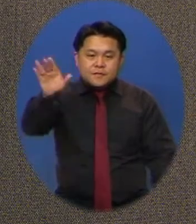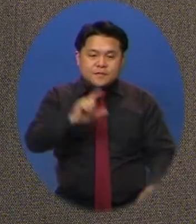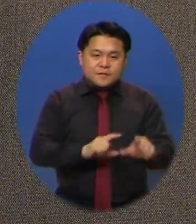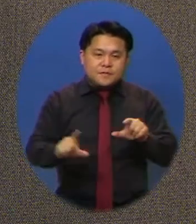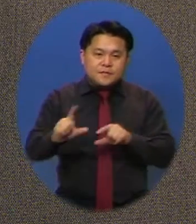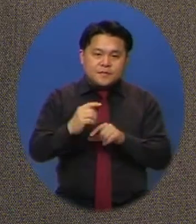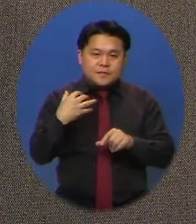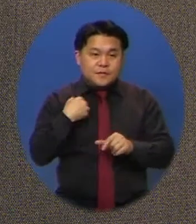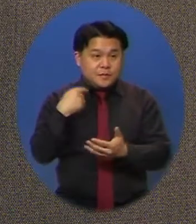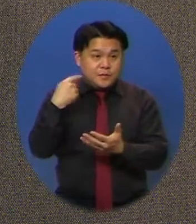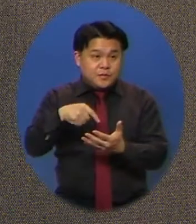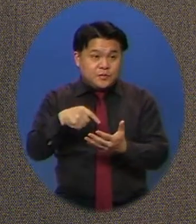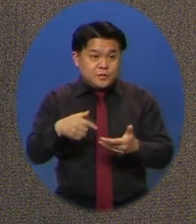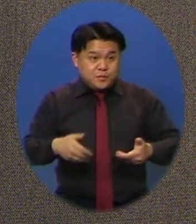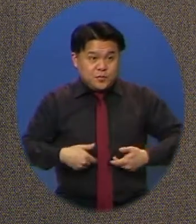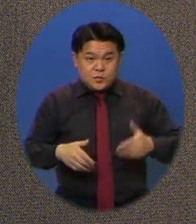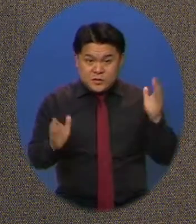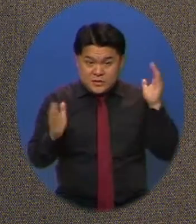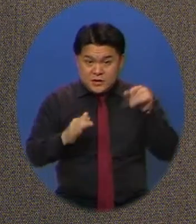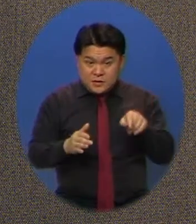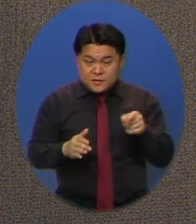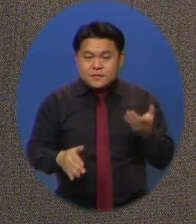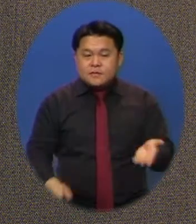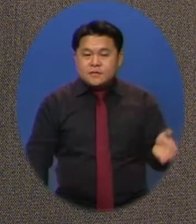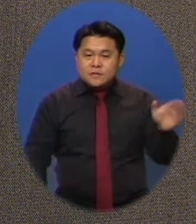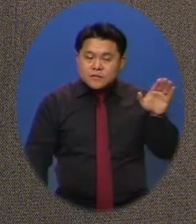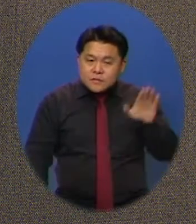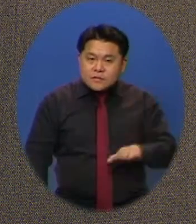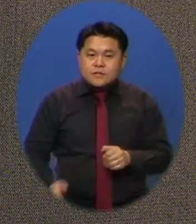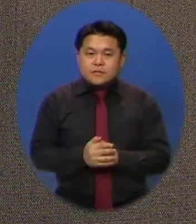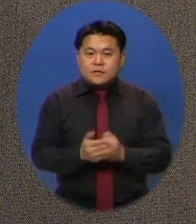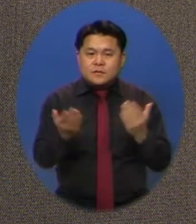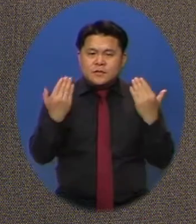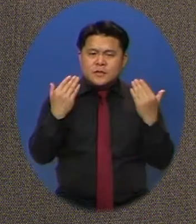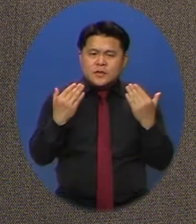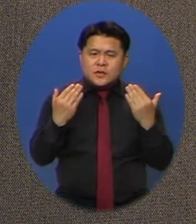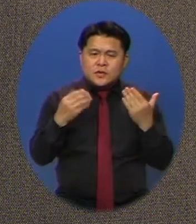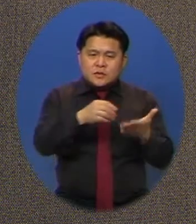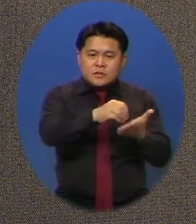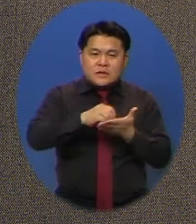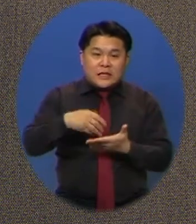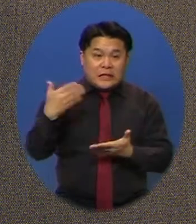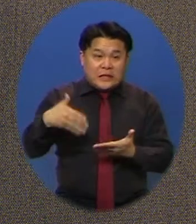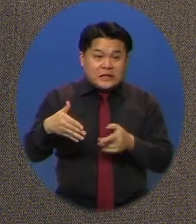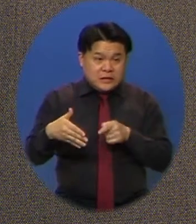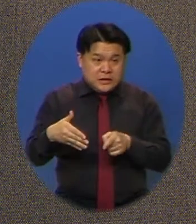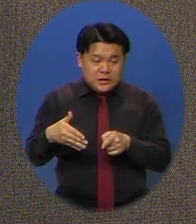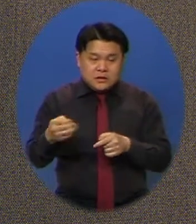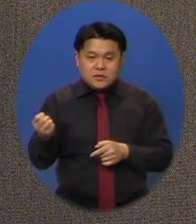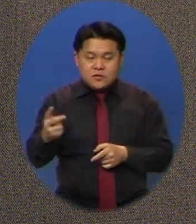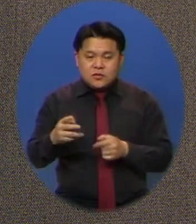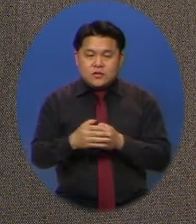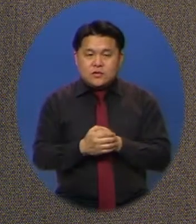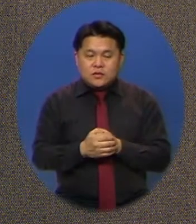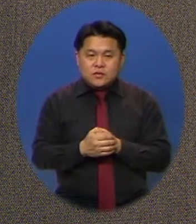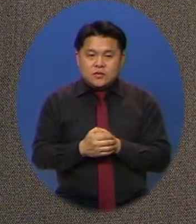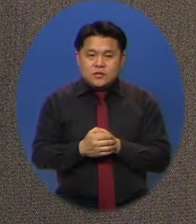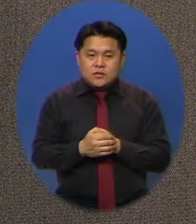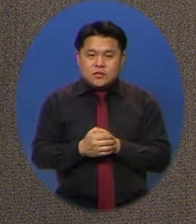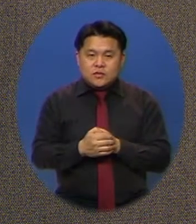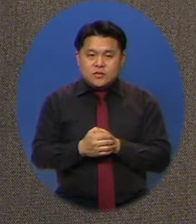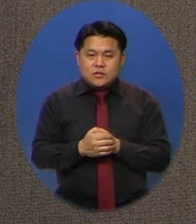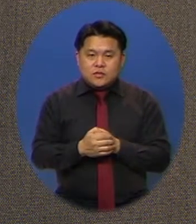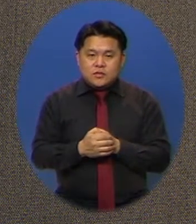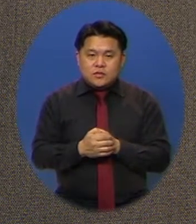추가적으로 의무교육 학생이지만 학교에 아예 취약하지 않은 학생,